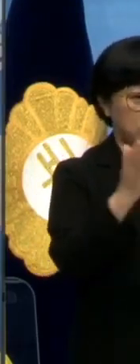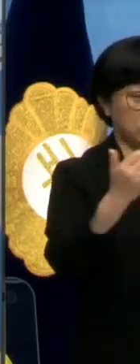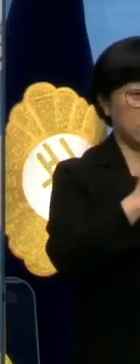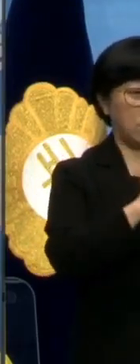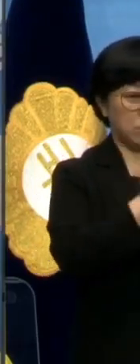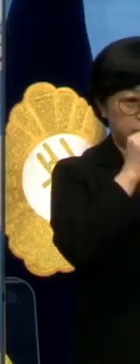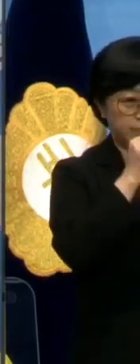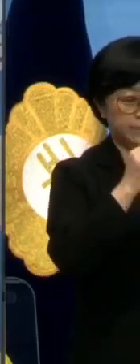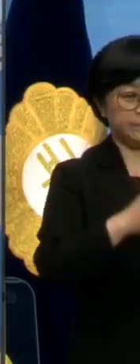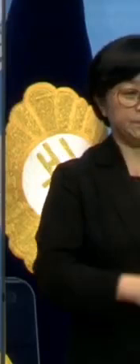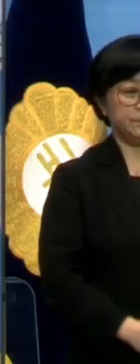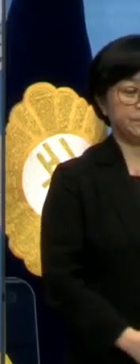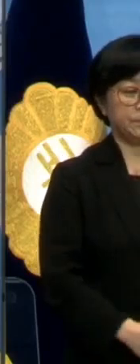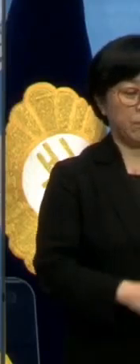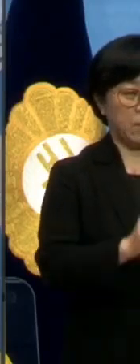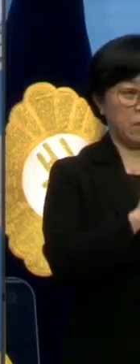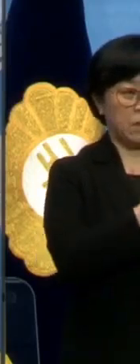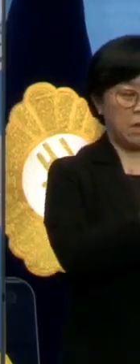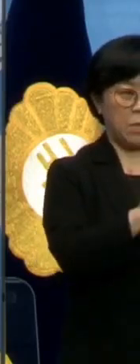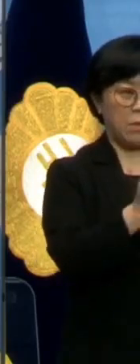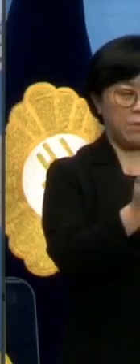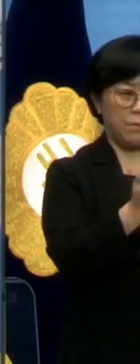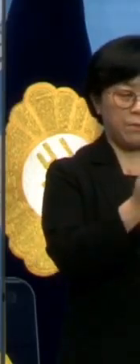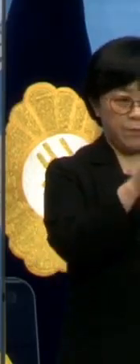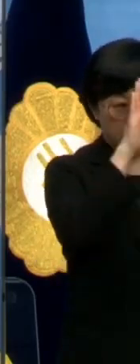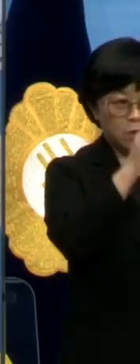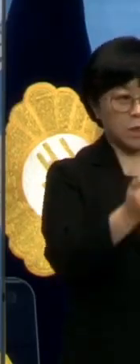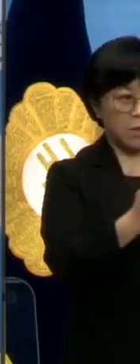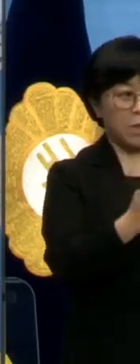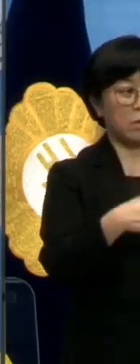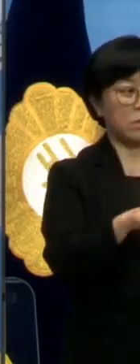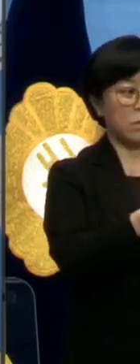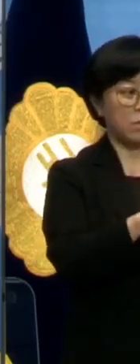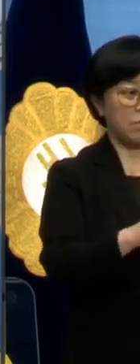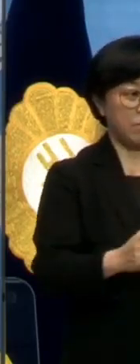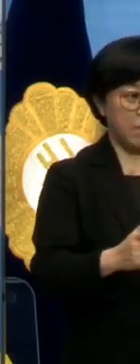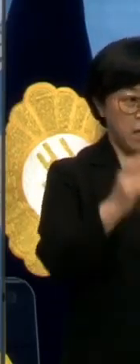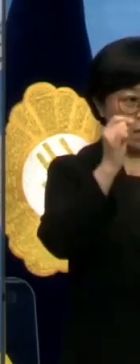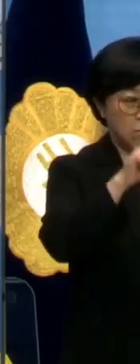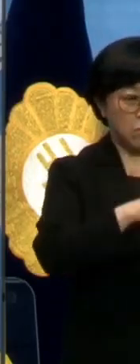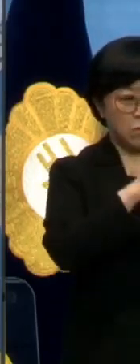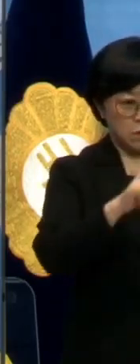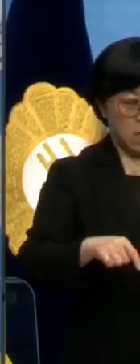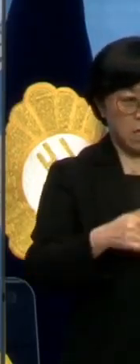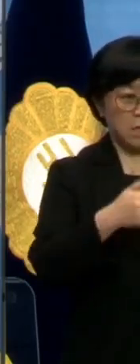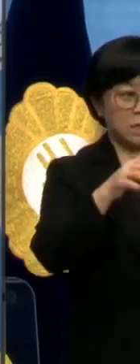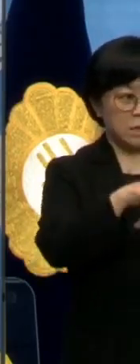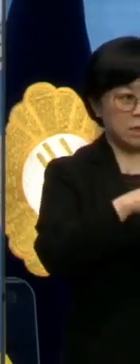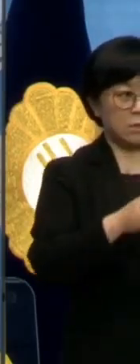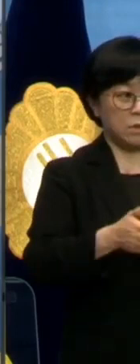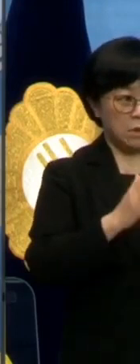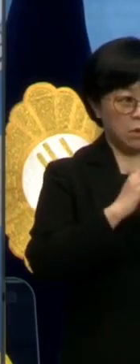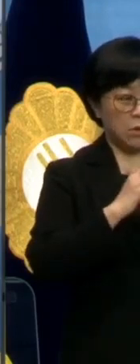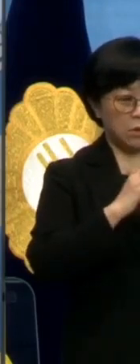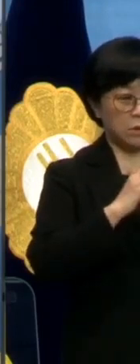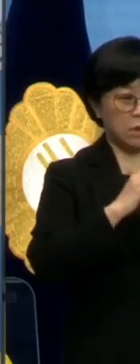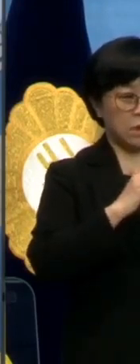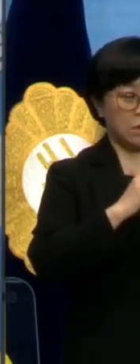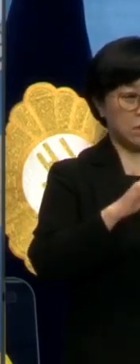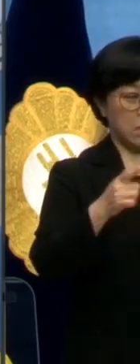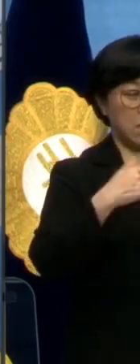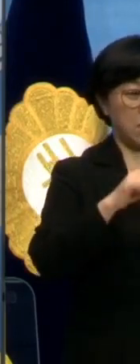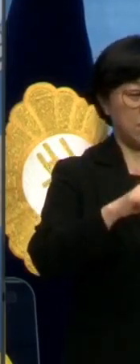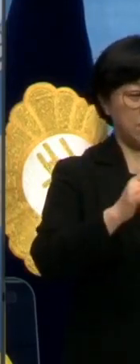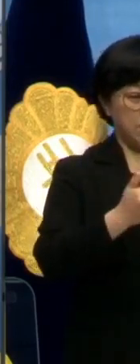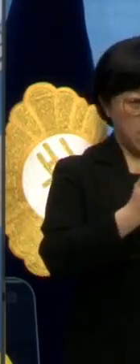지속 가능한 감염병 예방 조치를 위해서도 조속히 보상 시스템을 구축해서 방역 조치